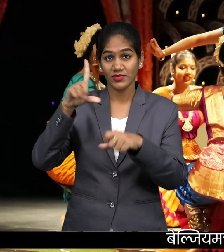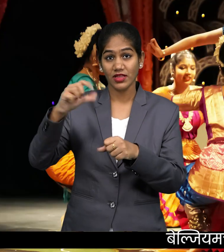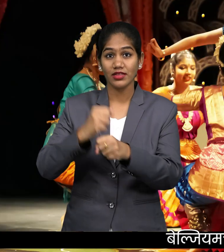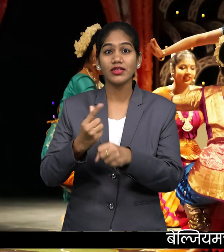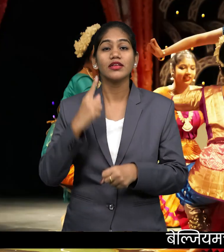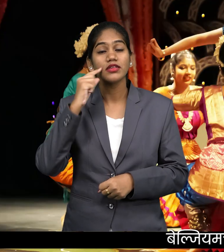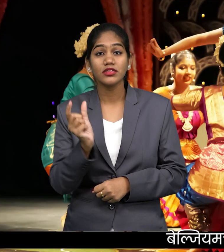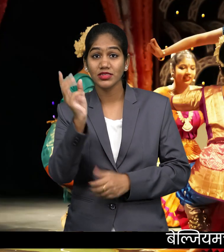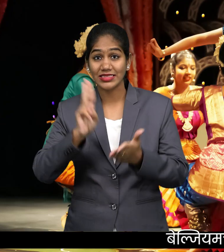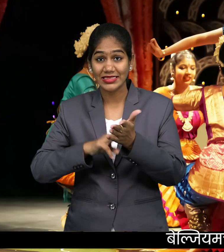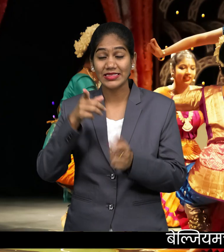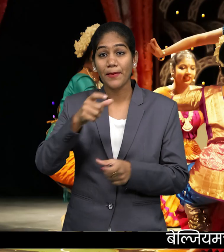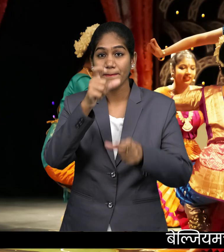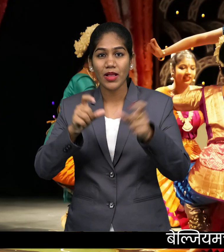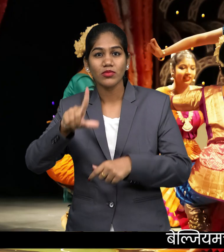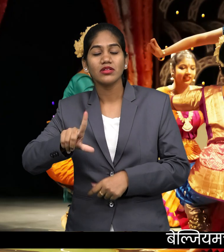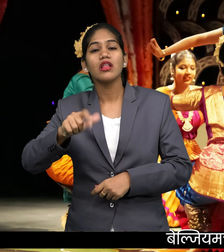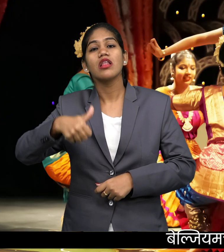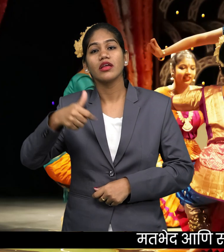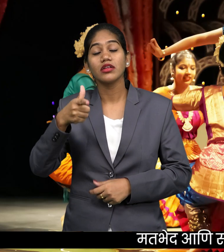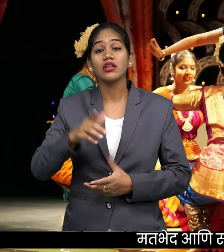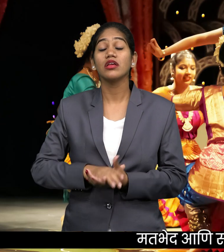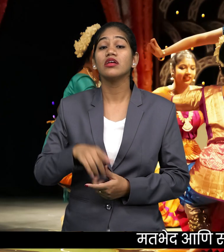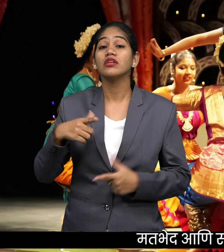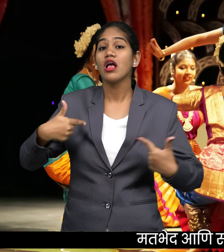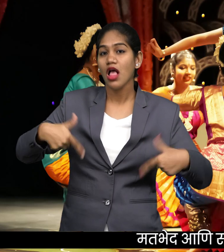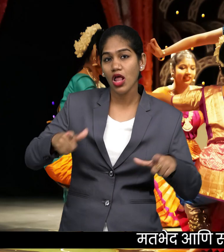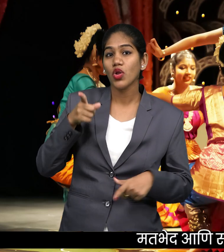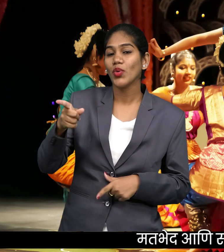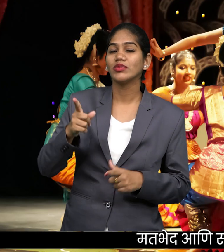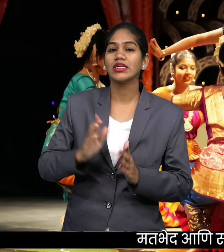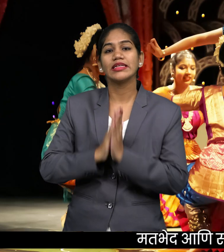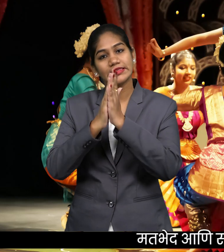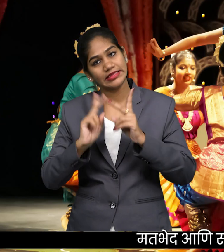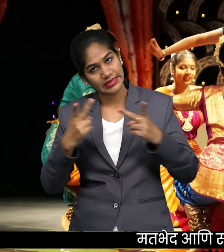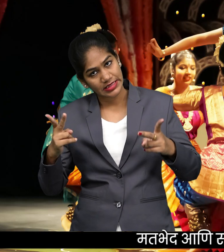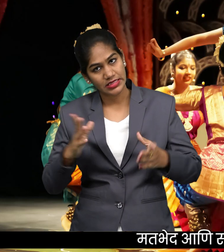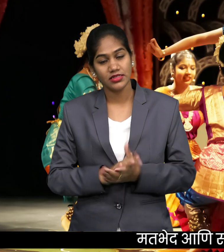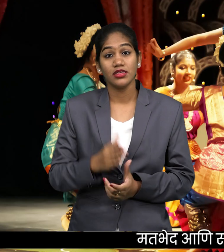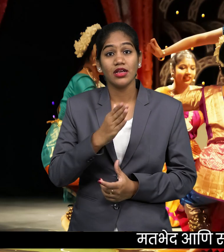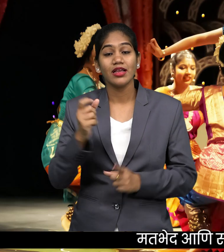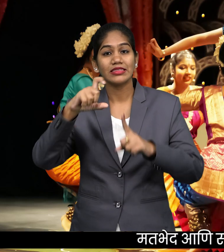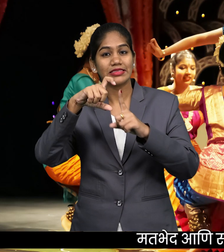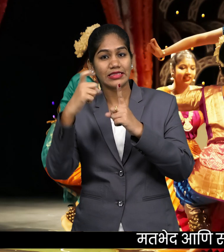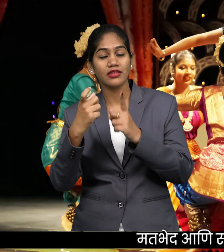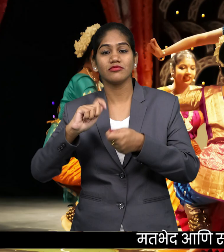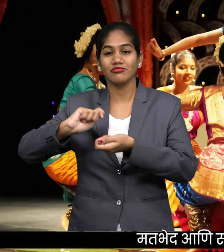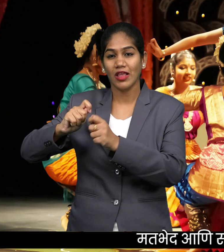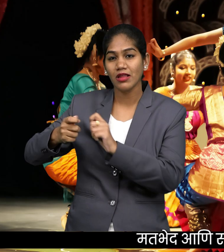बेल्जियमच्या नेत्याने त्यांचे प्रादेशिक मतभेद आणि सांस्कृतिक विविधता मान्य केली.